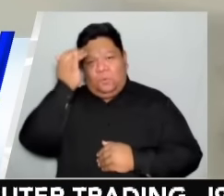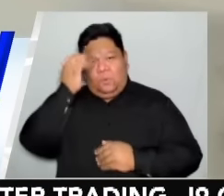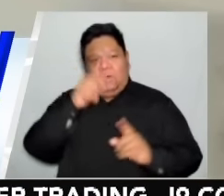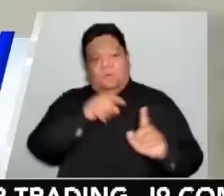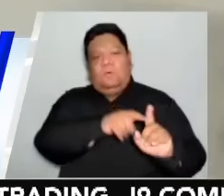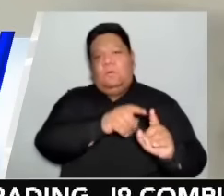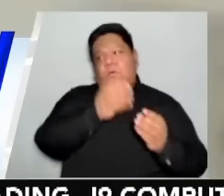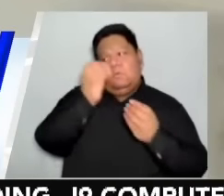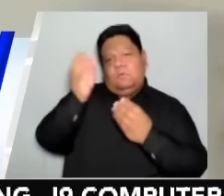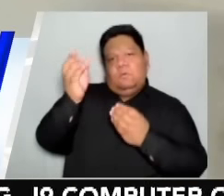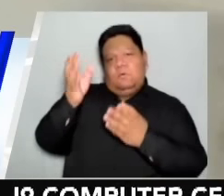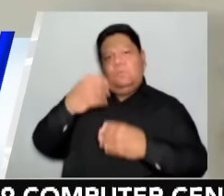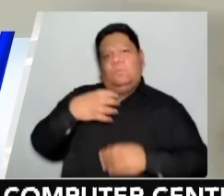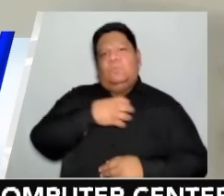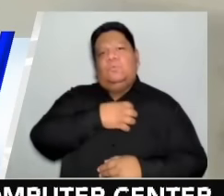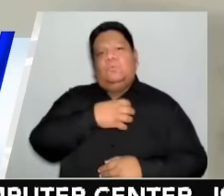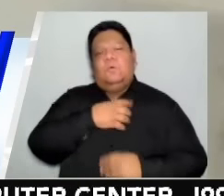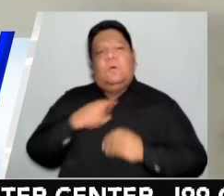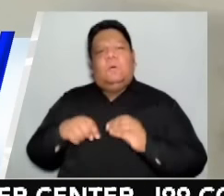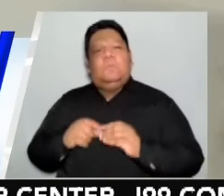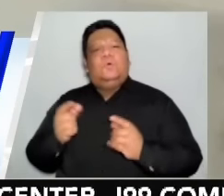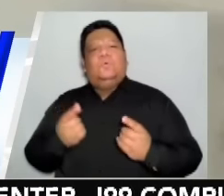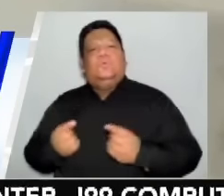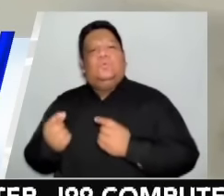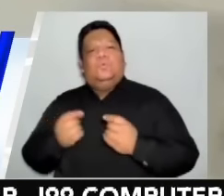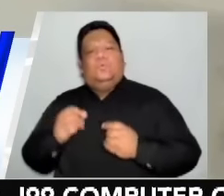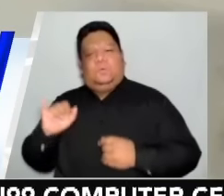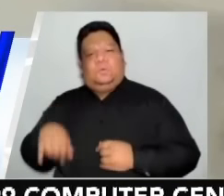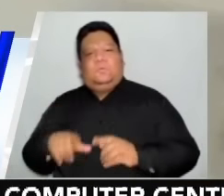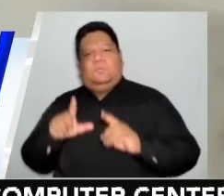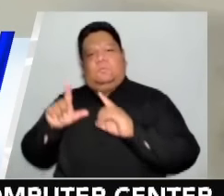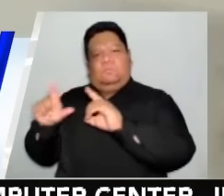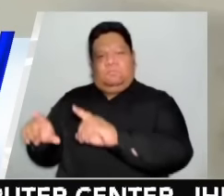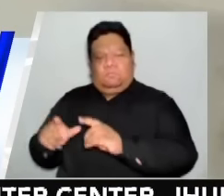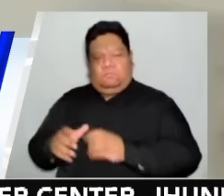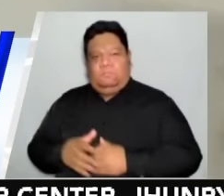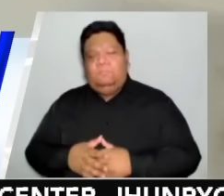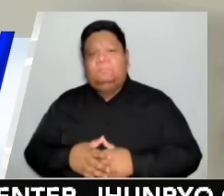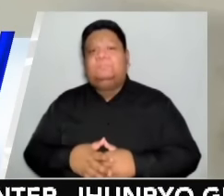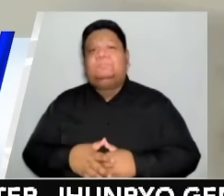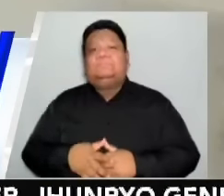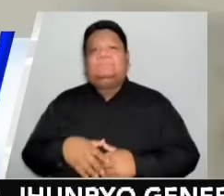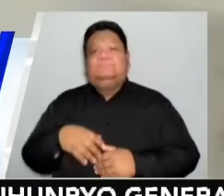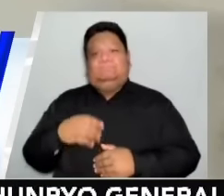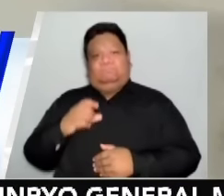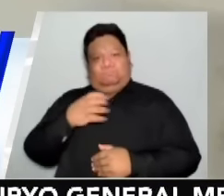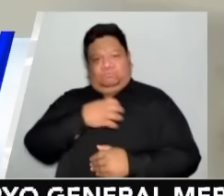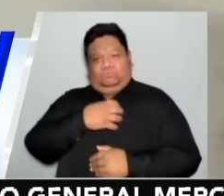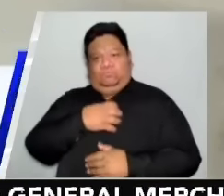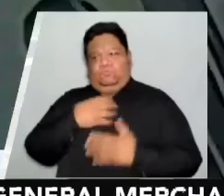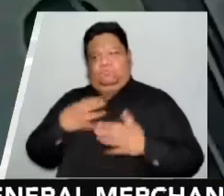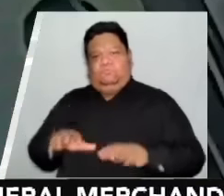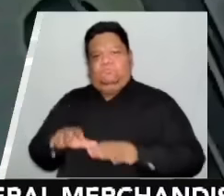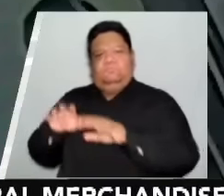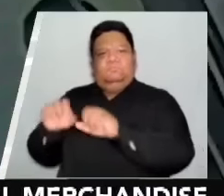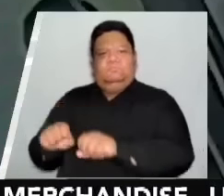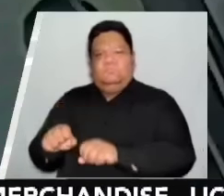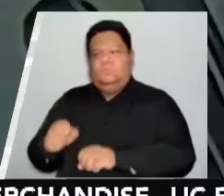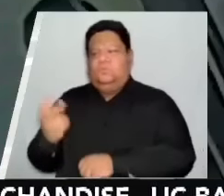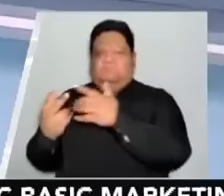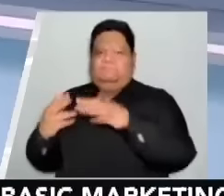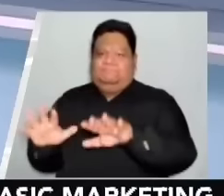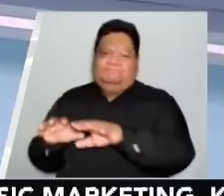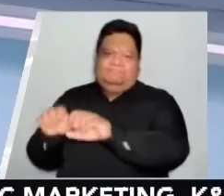Tungkol Sa Mga iligal na aktibidad sa kanilang lugar nahuli na raw ng mga pulis ang isa sa dalawang kasabwat ng